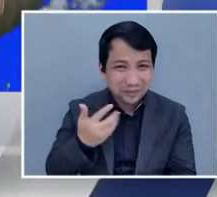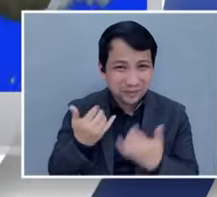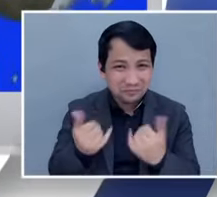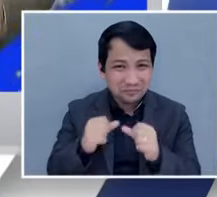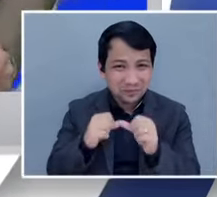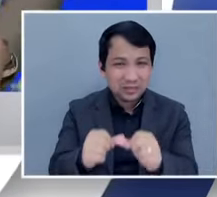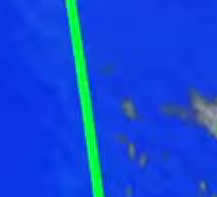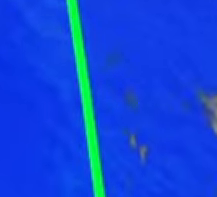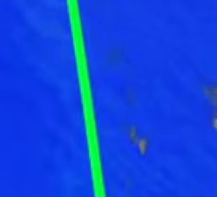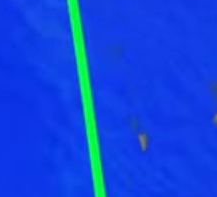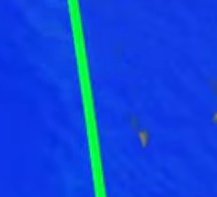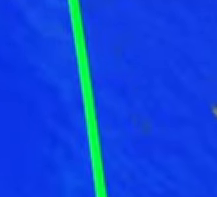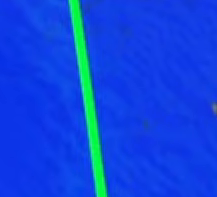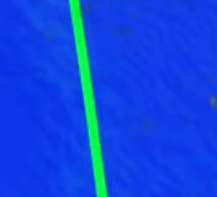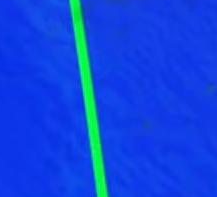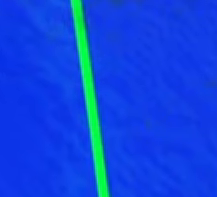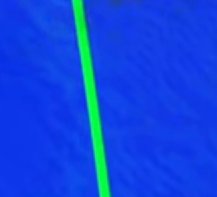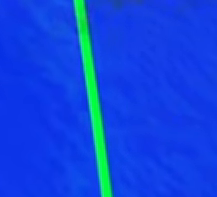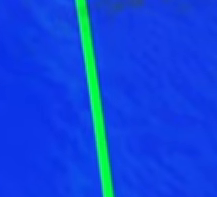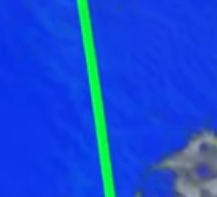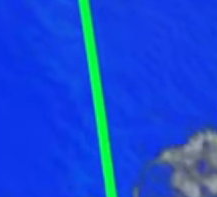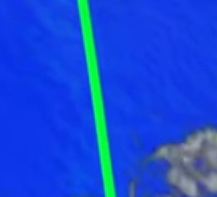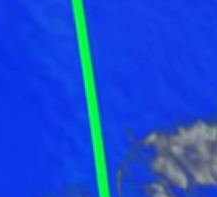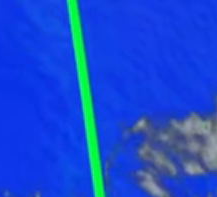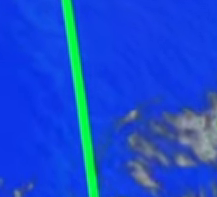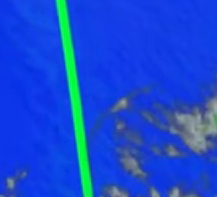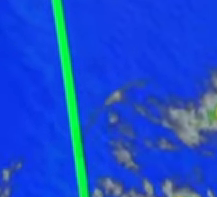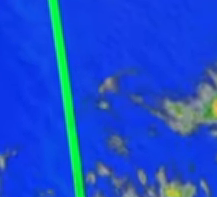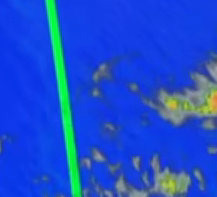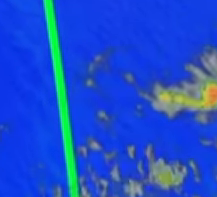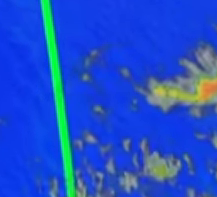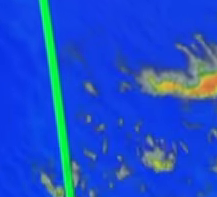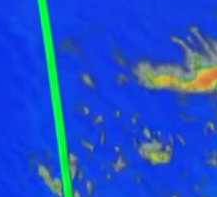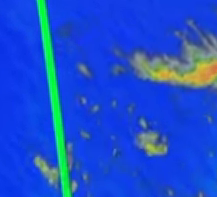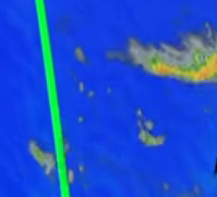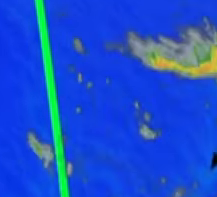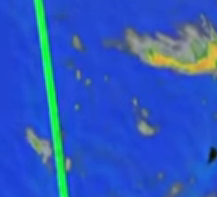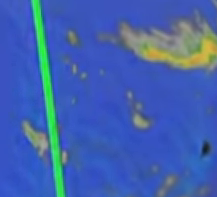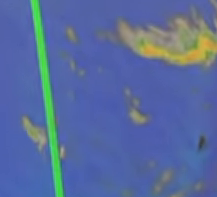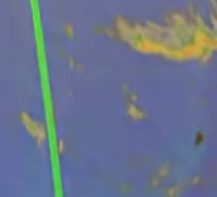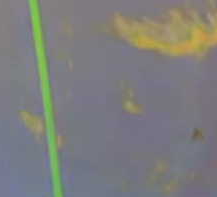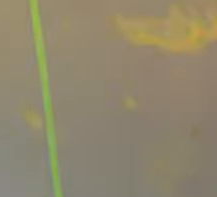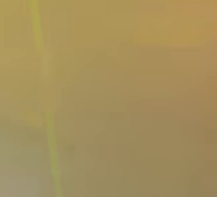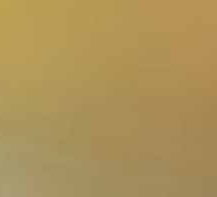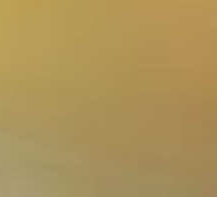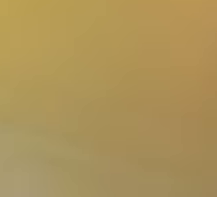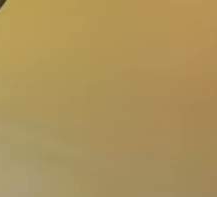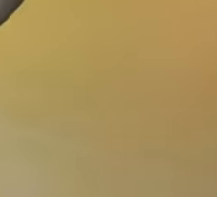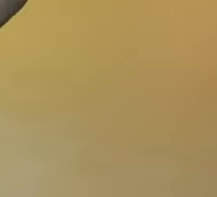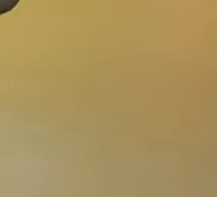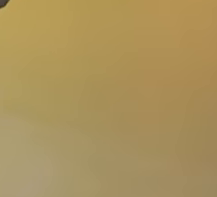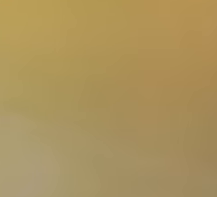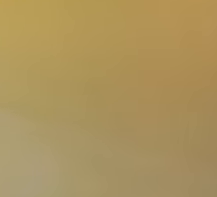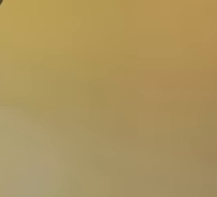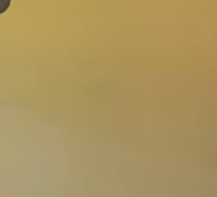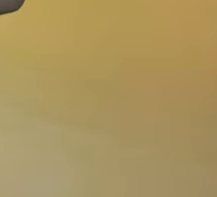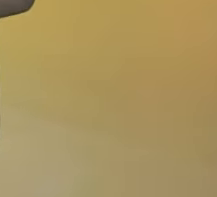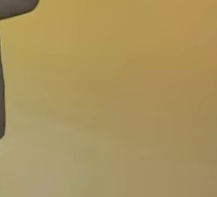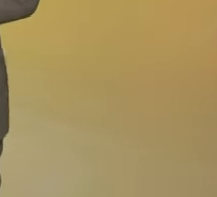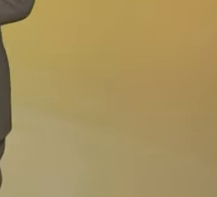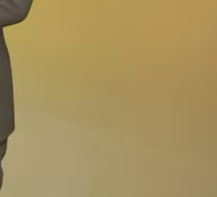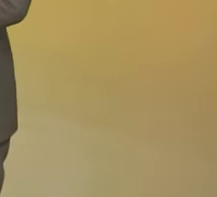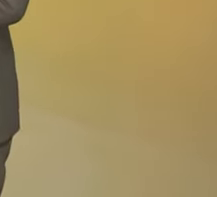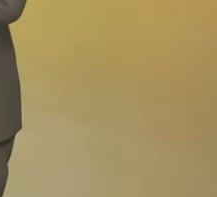at napakababa ng tsansa ng ulan sa malaking bahagi ng ating bansa. At pareho po ngayong araw ng Martes ang magiging panahon